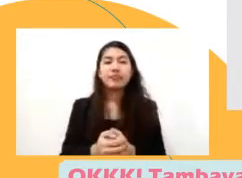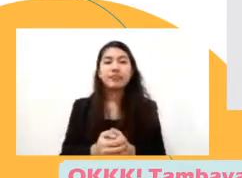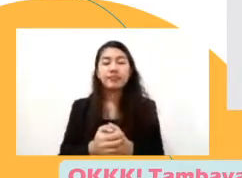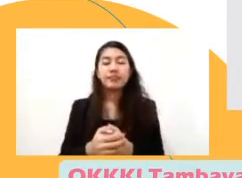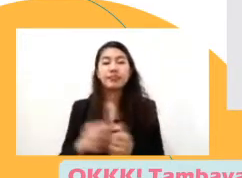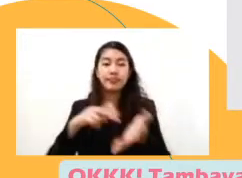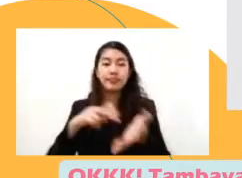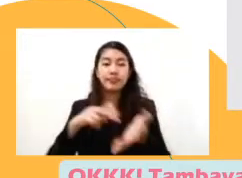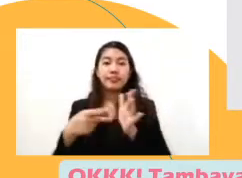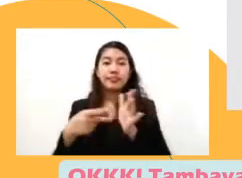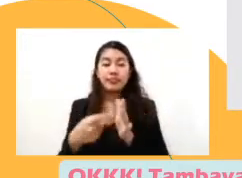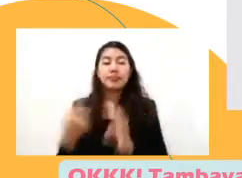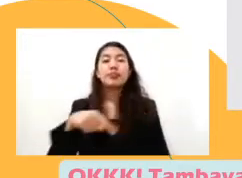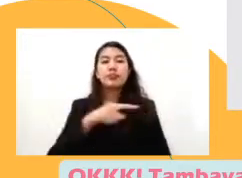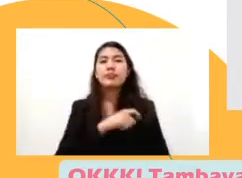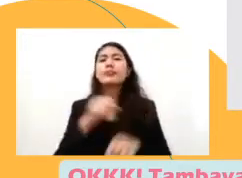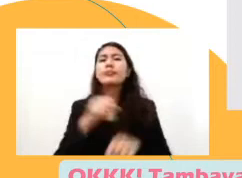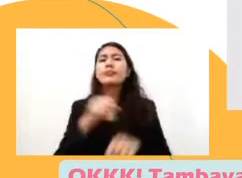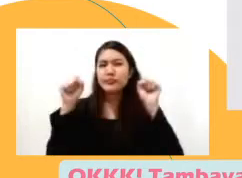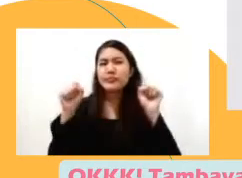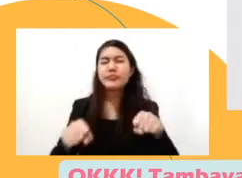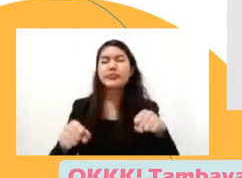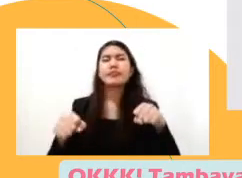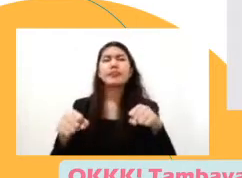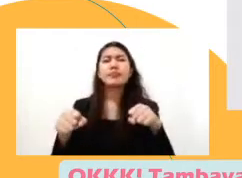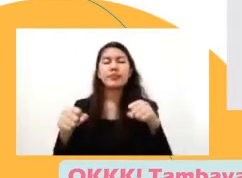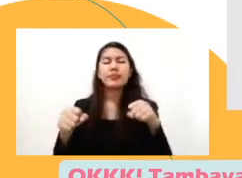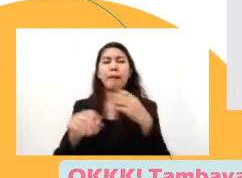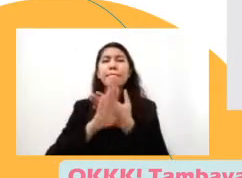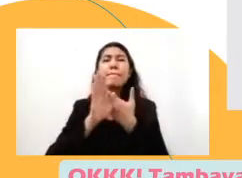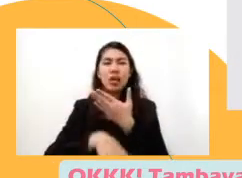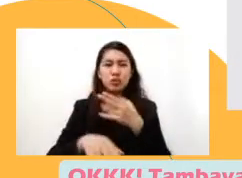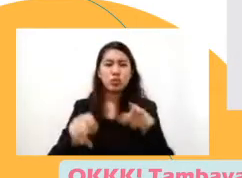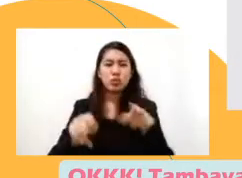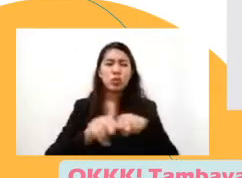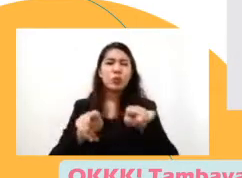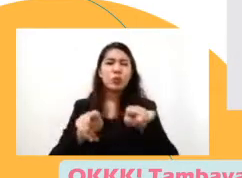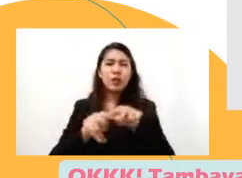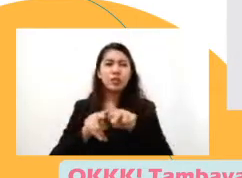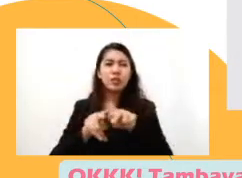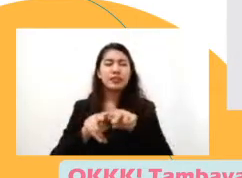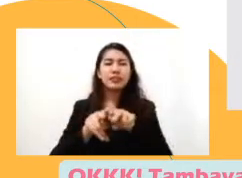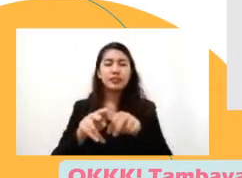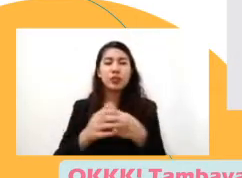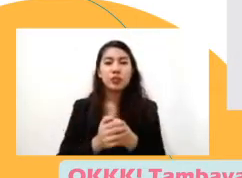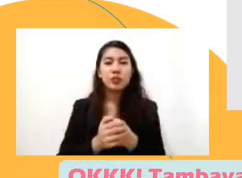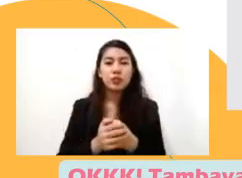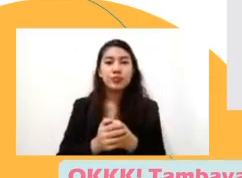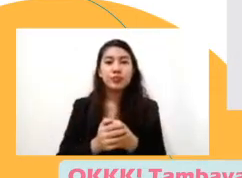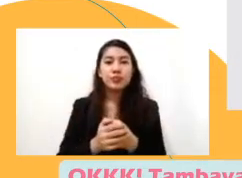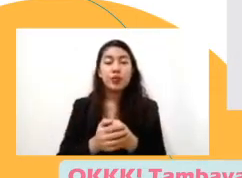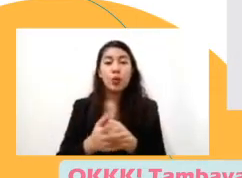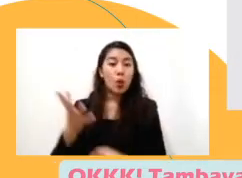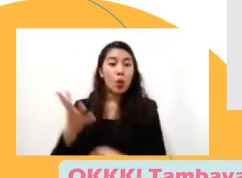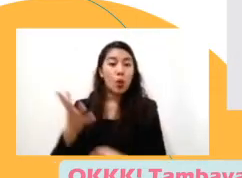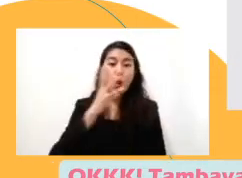kakayahan, no, nababalik tayo sa normal, no, yung dati nating ginagawa, no, yung dati nating buhay,